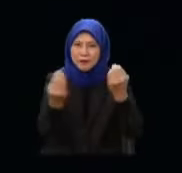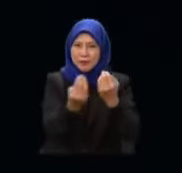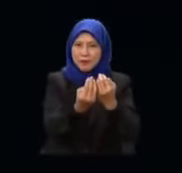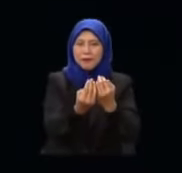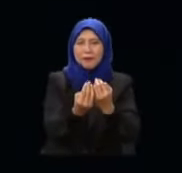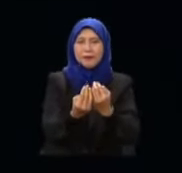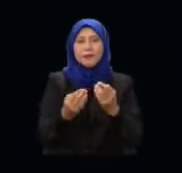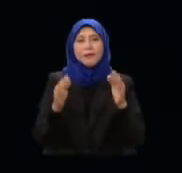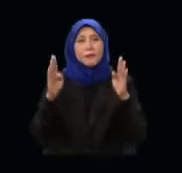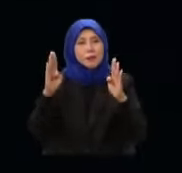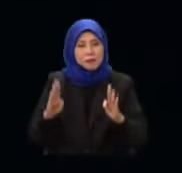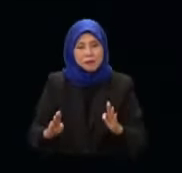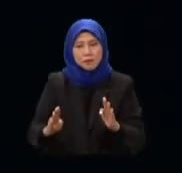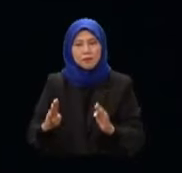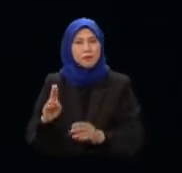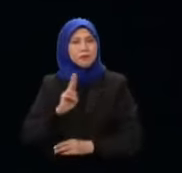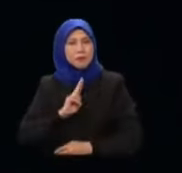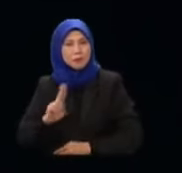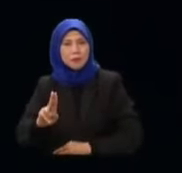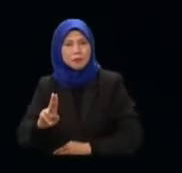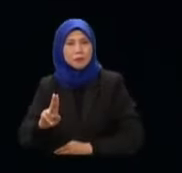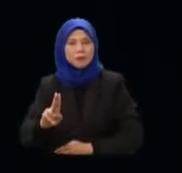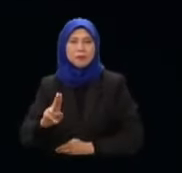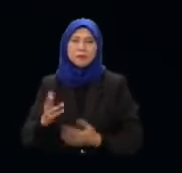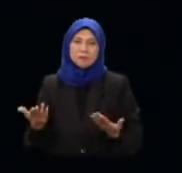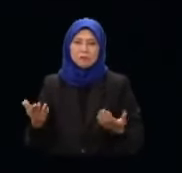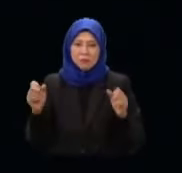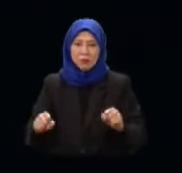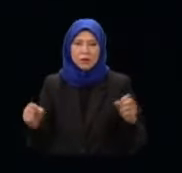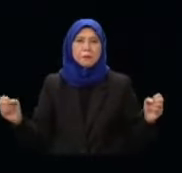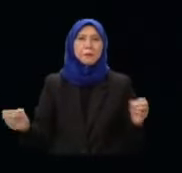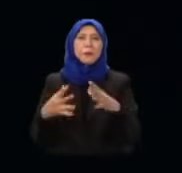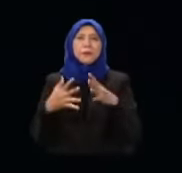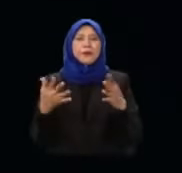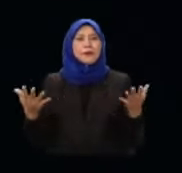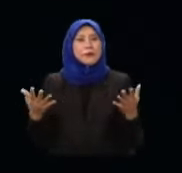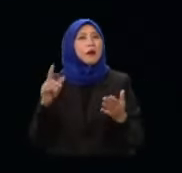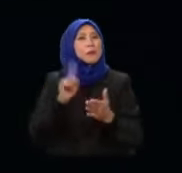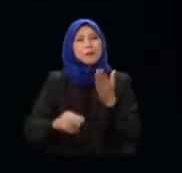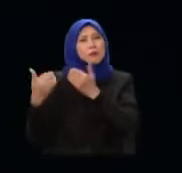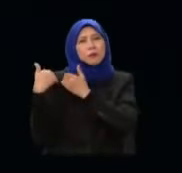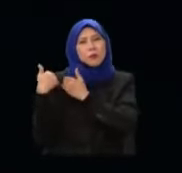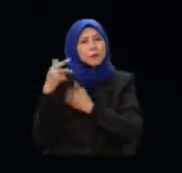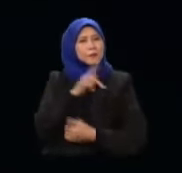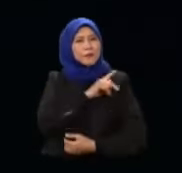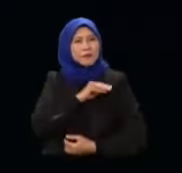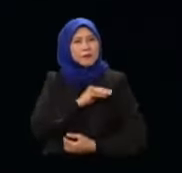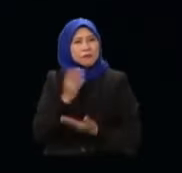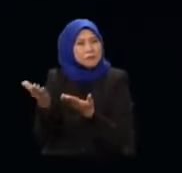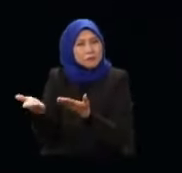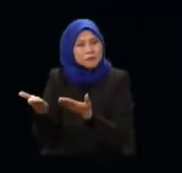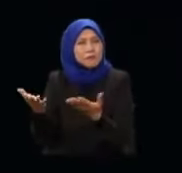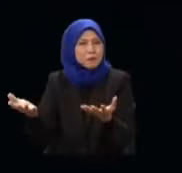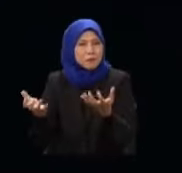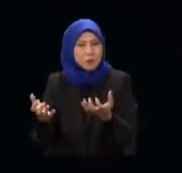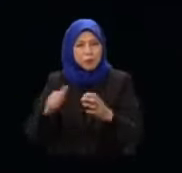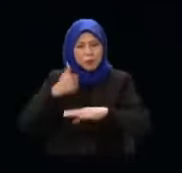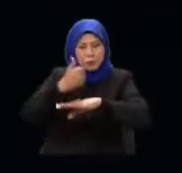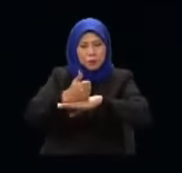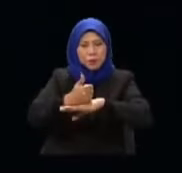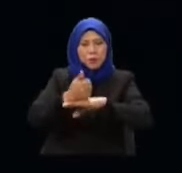antara kaum dan agama jadi Apakah tindakan yang dilakukan oleh pihak Kementerian adik kakek Kementerian berhajat untuk